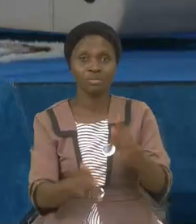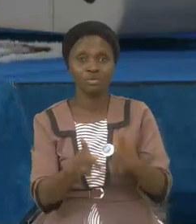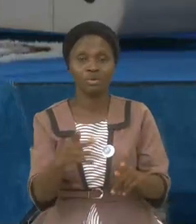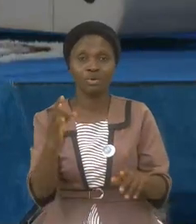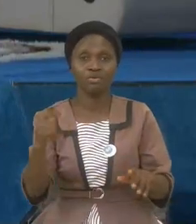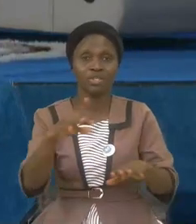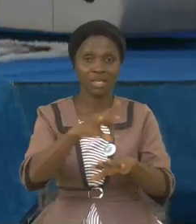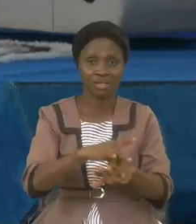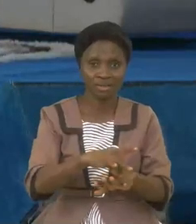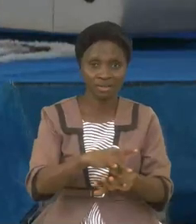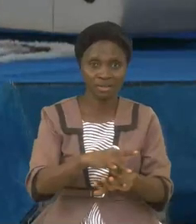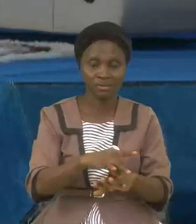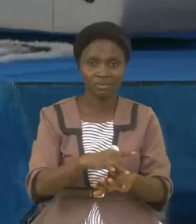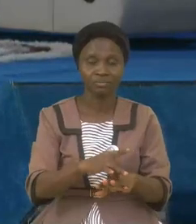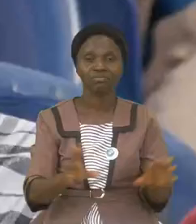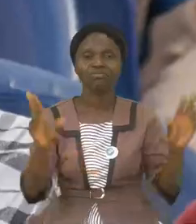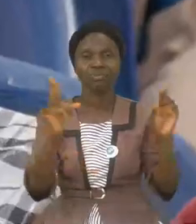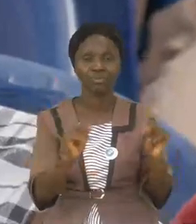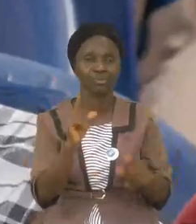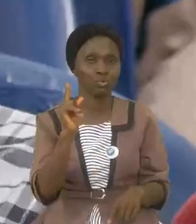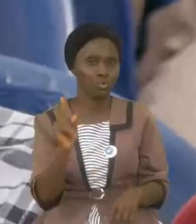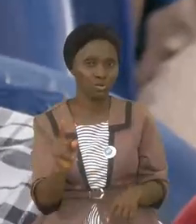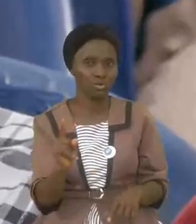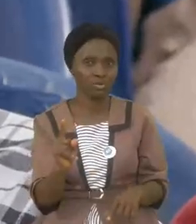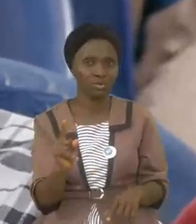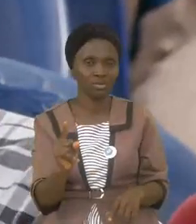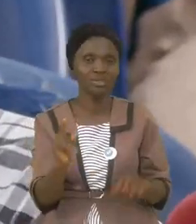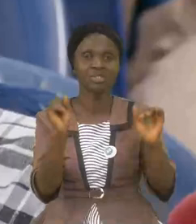et avec les habitants de la terre.